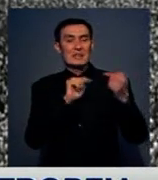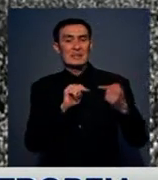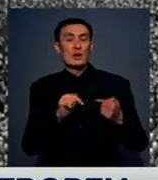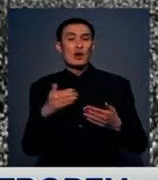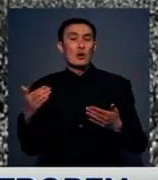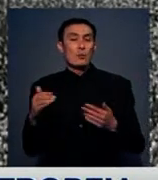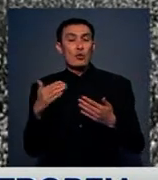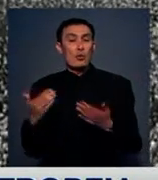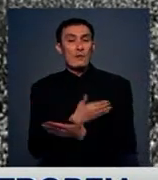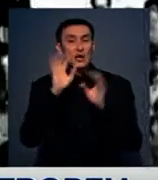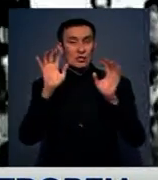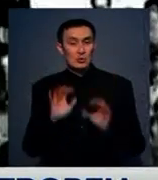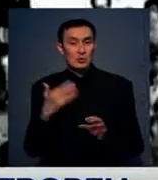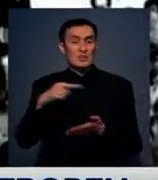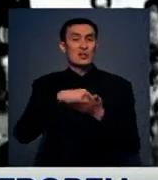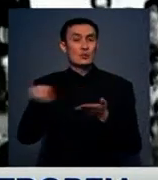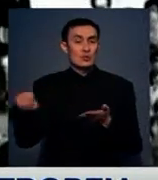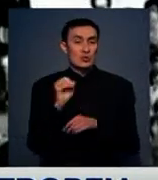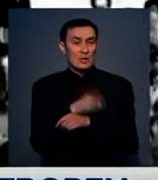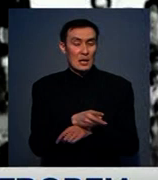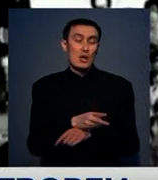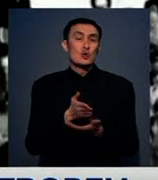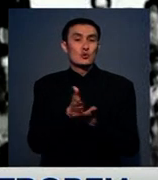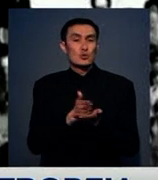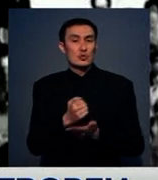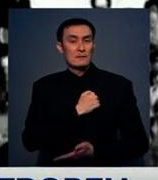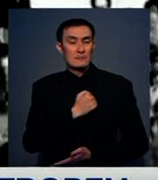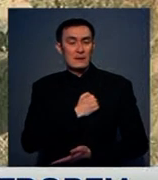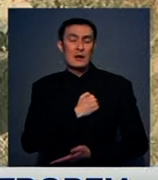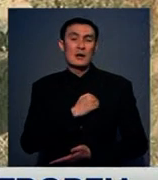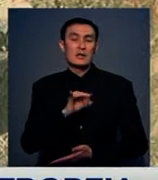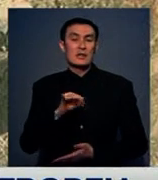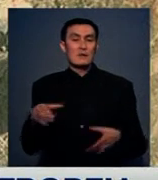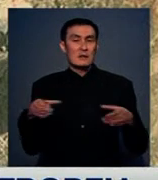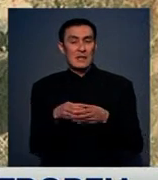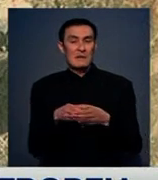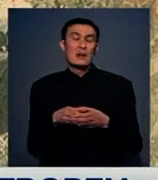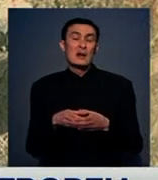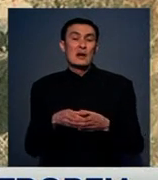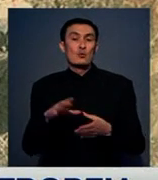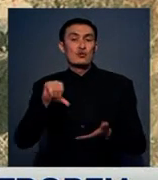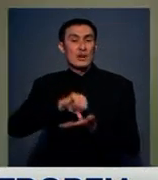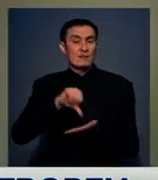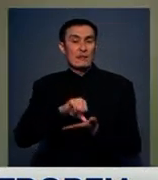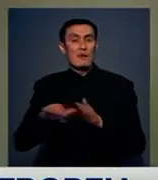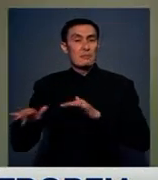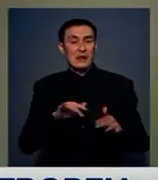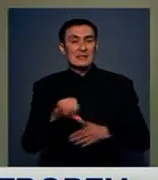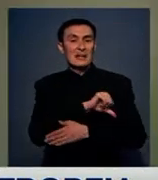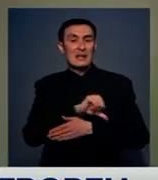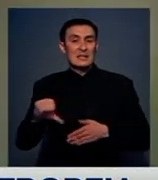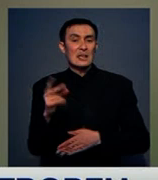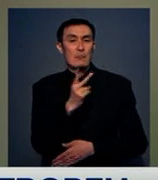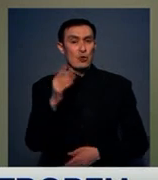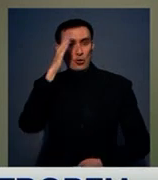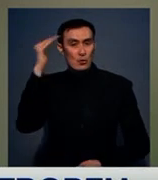принятия новой конституции Муна исключили. Служил Дже Ин в морской пехоте и в составе южнокорейского спецназа участвовал в операции на границе 2